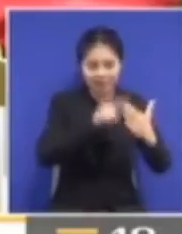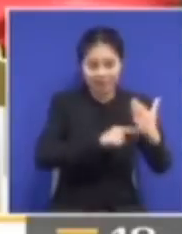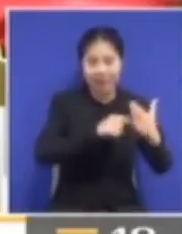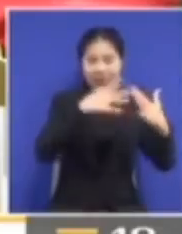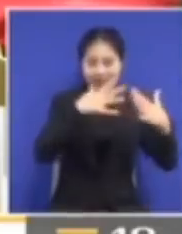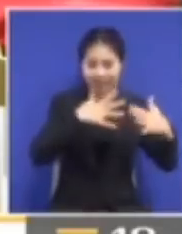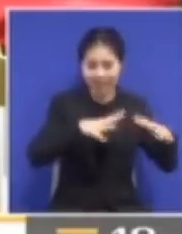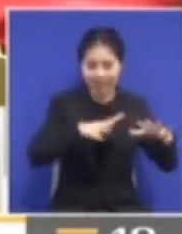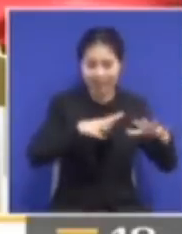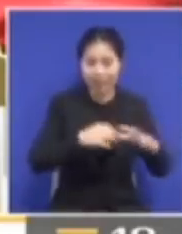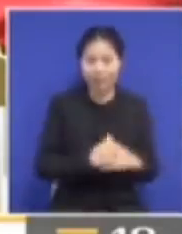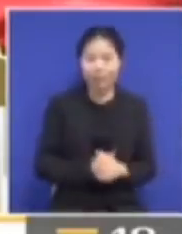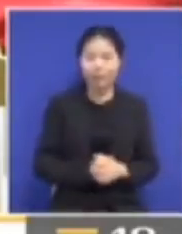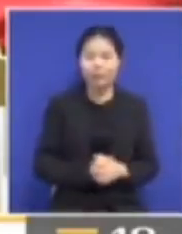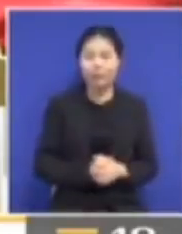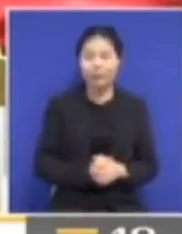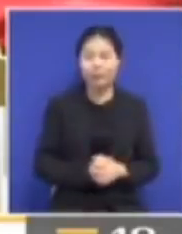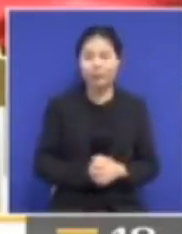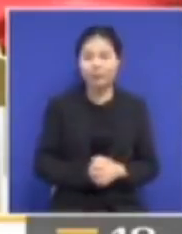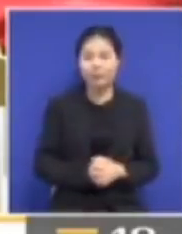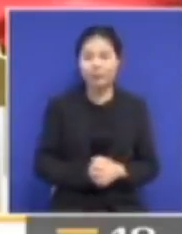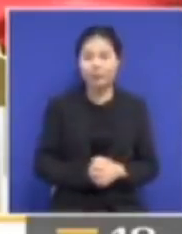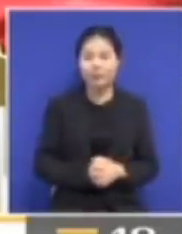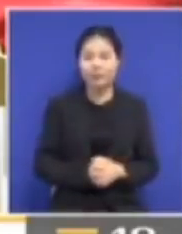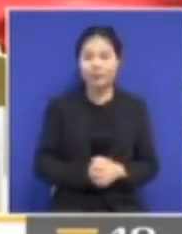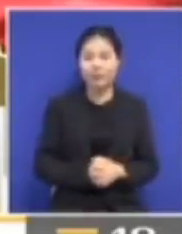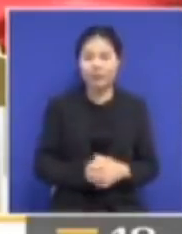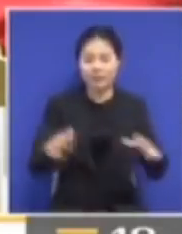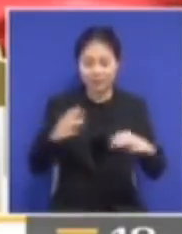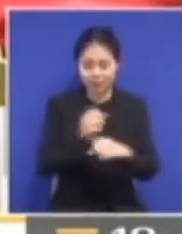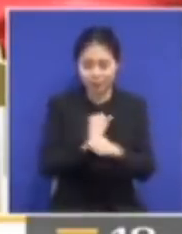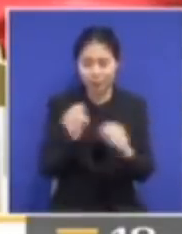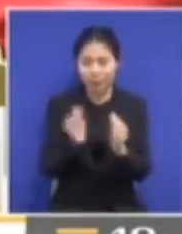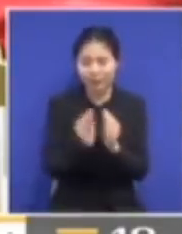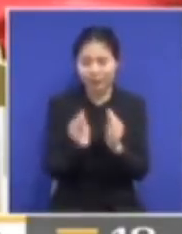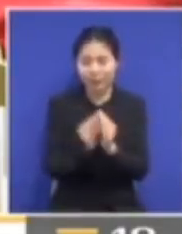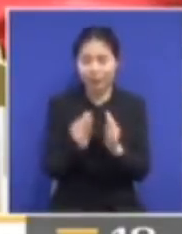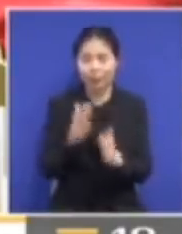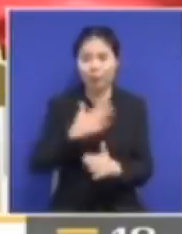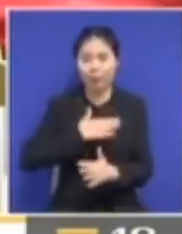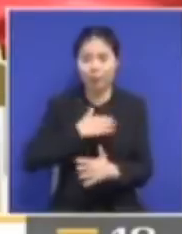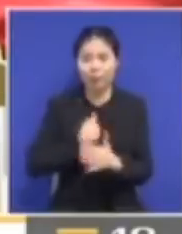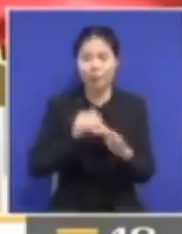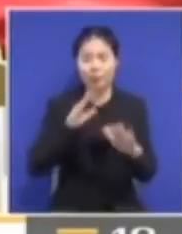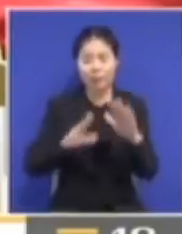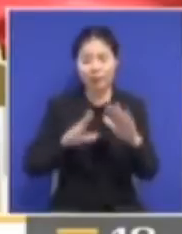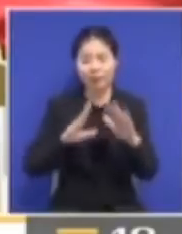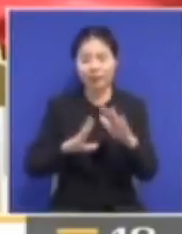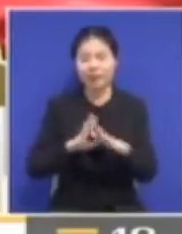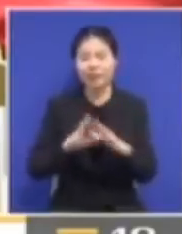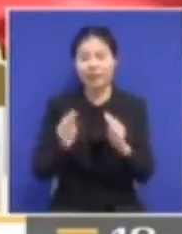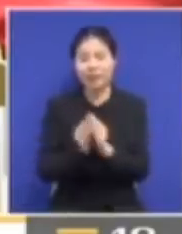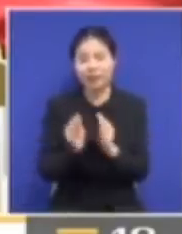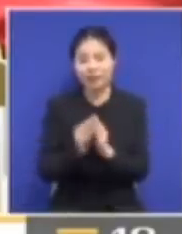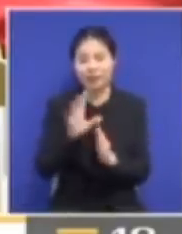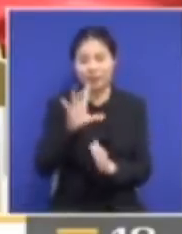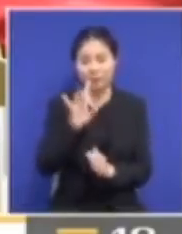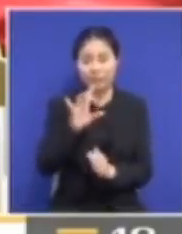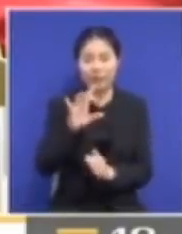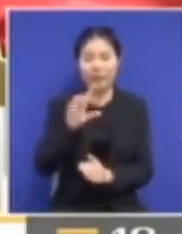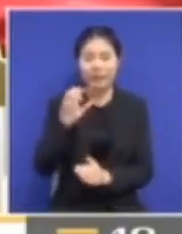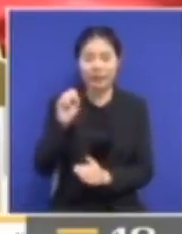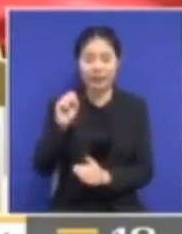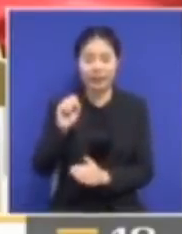หลังเลือกตั้งก็ถึงแม้จะยังไม่ประกาศผมได้800,000กว่าคะแนนเนี่ยฮะคำนวณออกมาเขาก็เหลือ